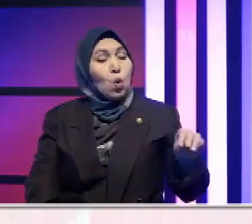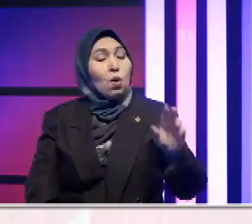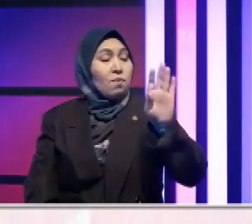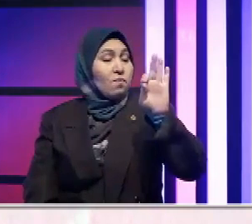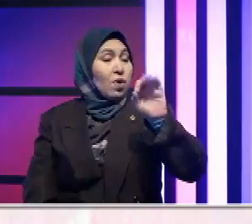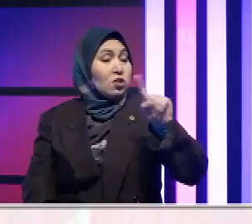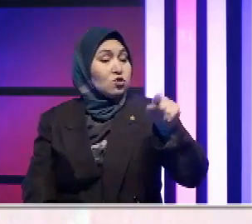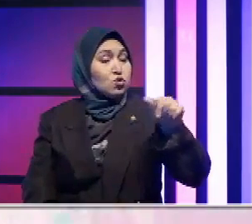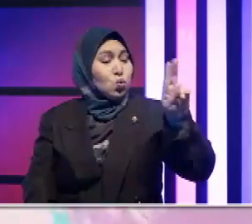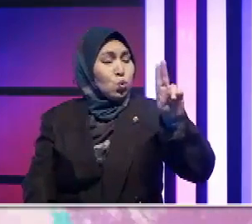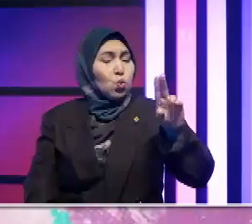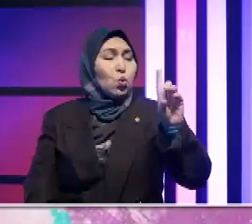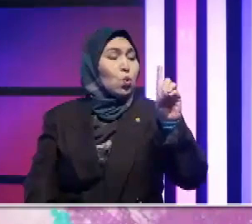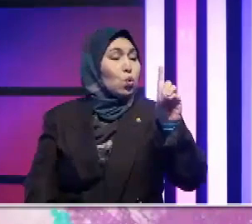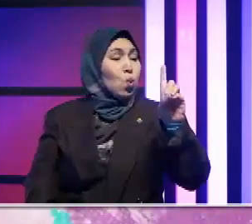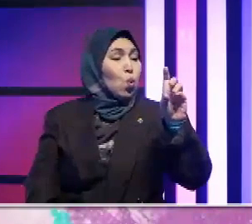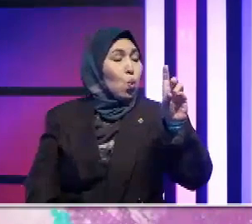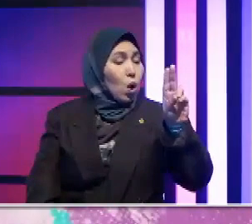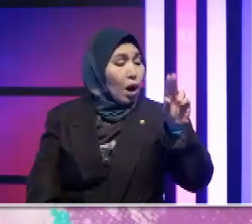Naswa